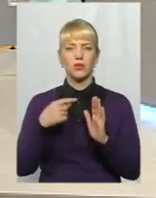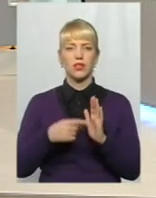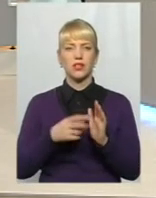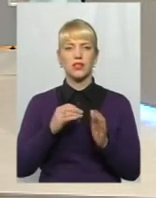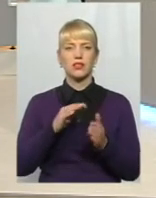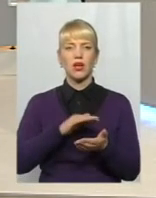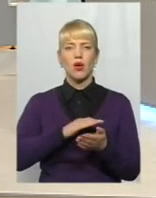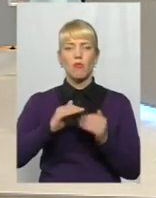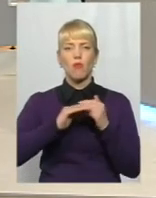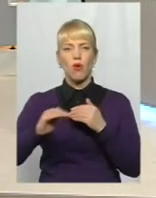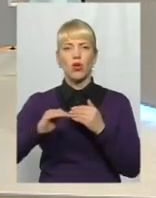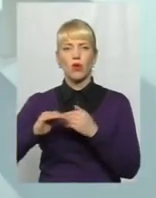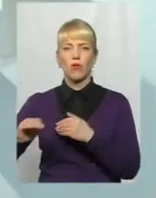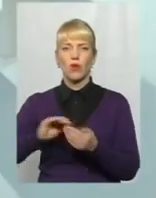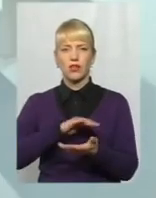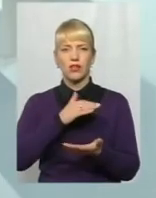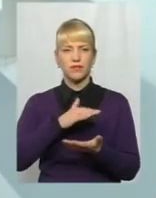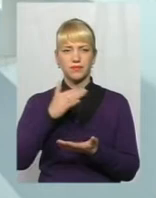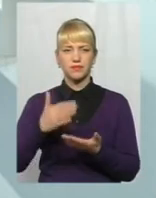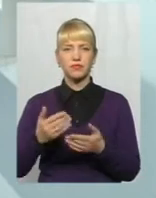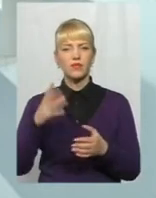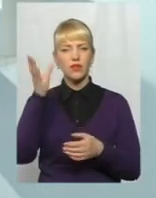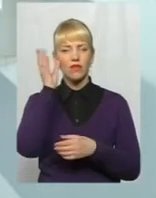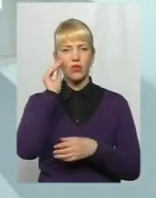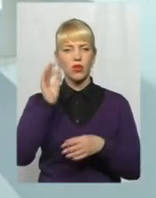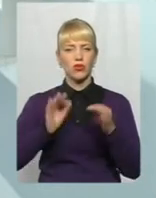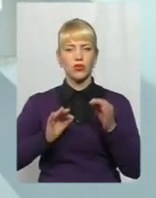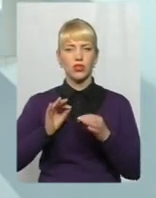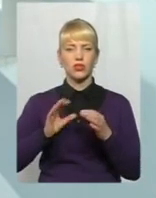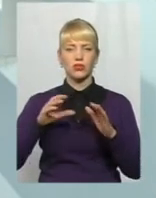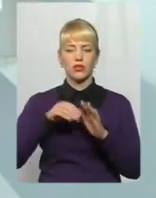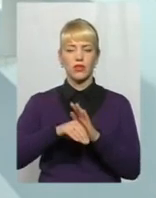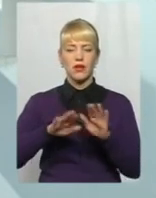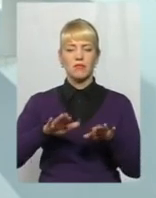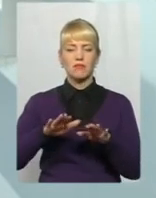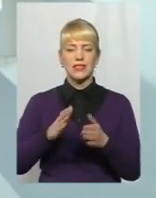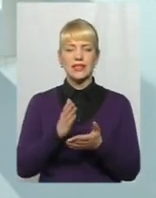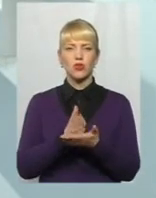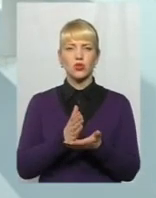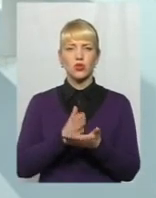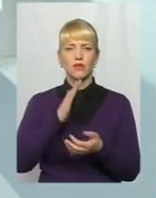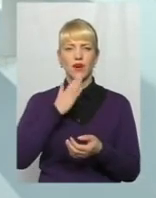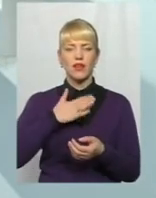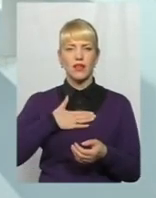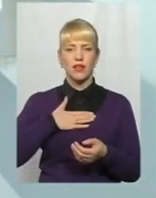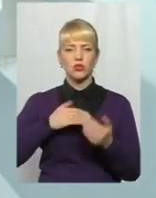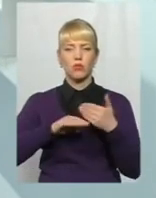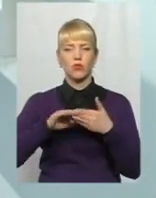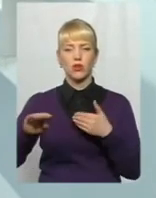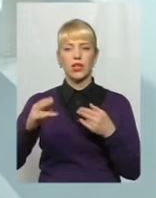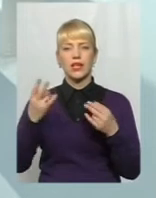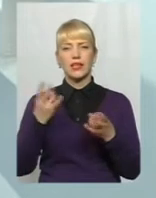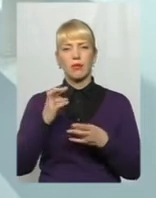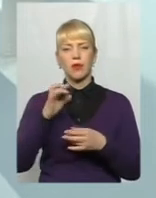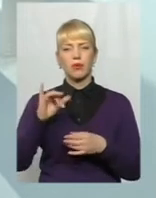визначено, що враховуючи екологічну складову, місце розташування нашого полігону, наші можливості, доцільно було б побудувати